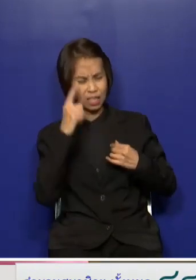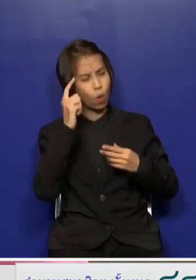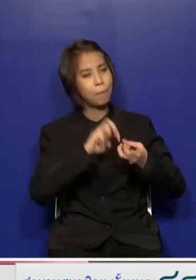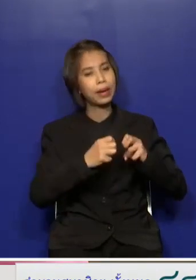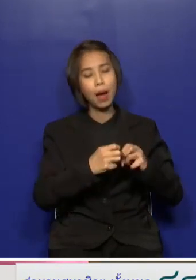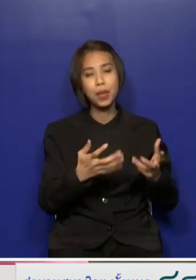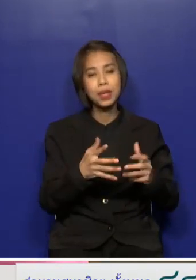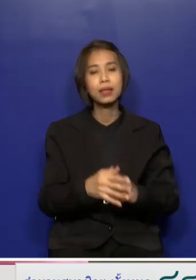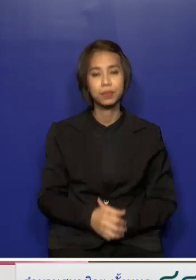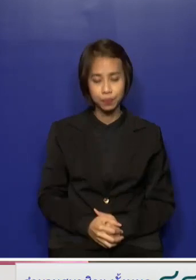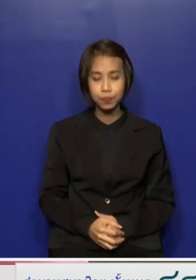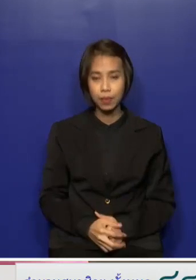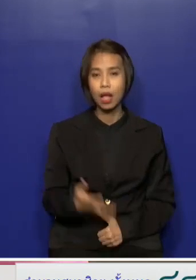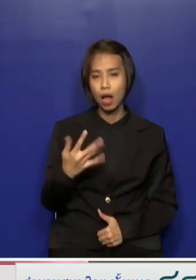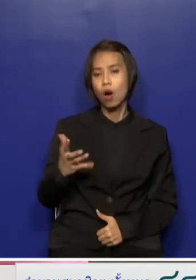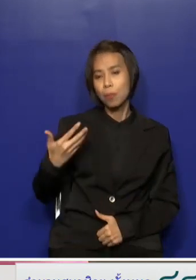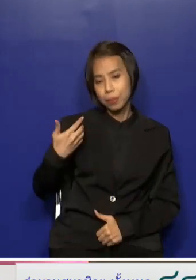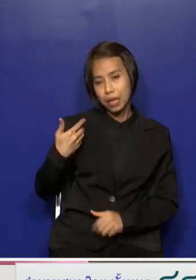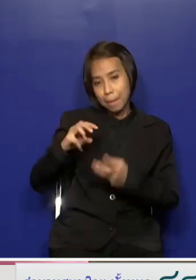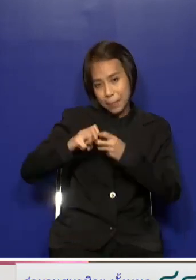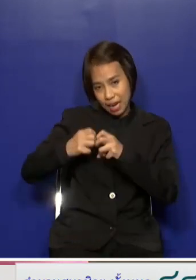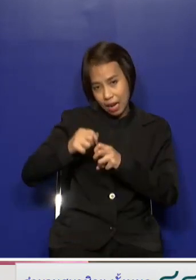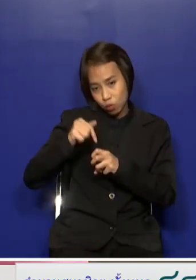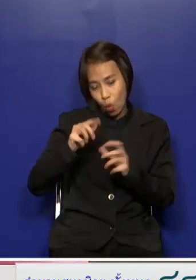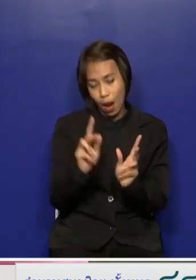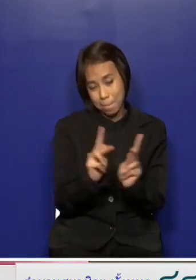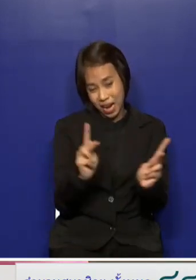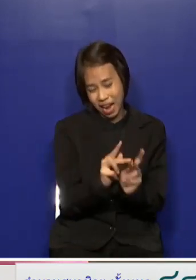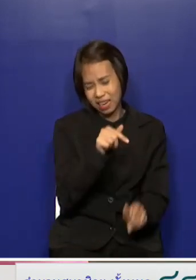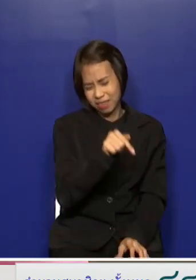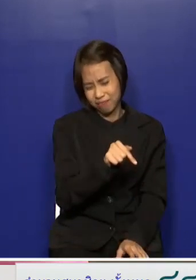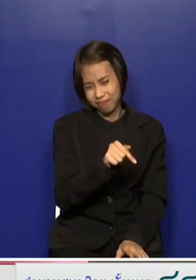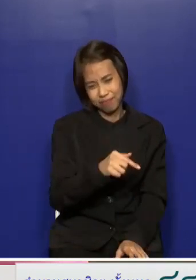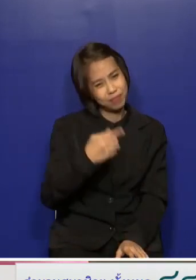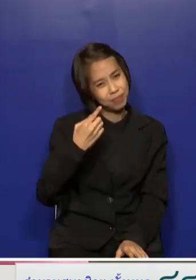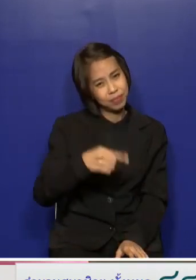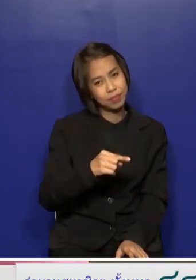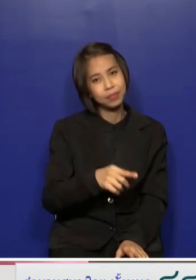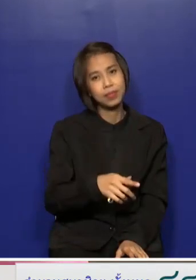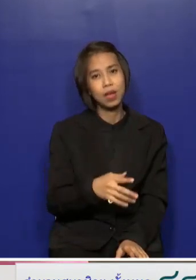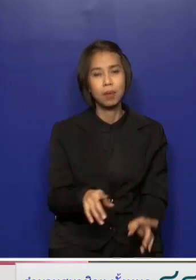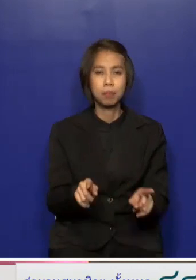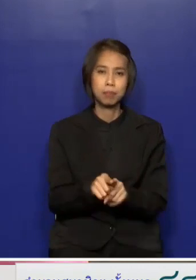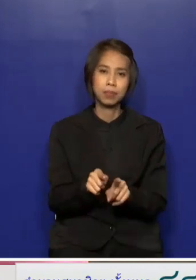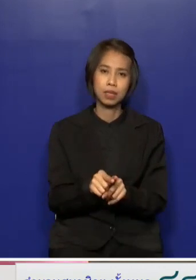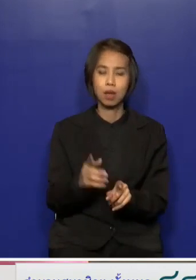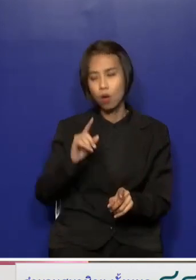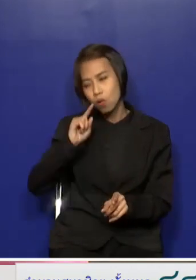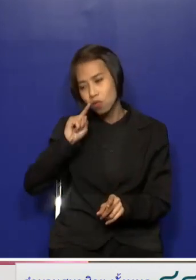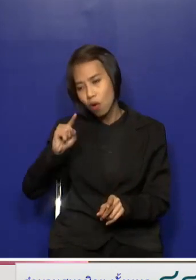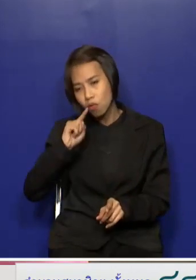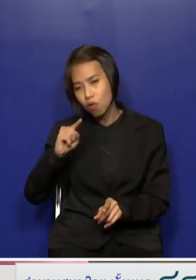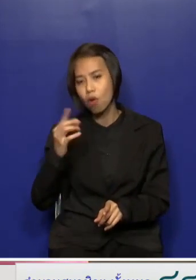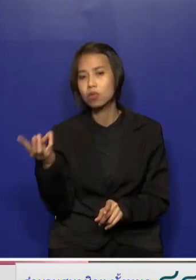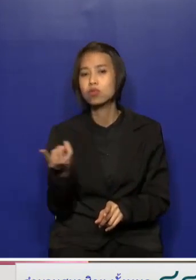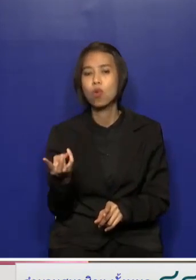ข้อคัดค้านต่างๆนานานะครับในเรื่องของกรรมการประจำเลือกตั้งเนี่ยคัดค้านร้องกันน้อยมากก็ไม่มีปัญหาครับก็เป็นเรื่องของเจ้าหน้า